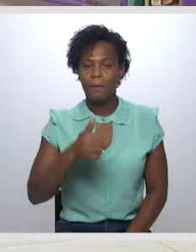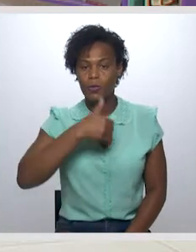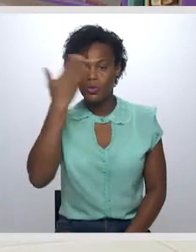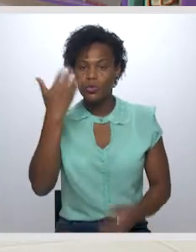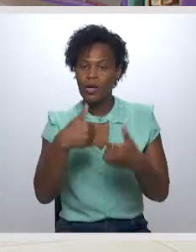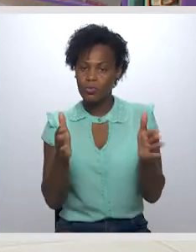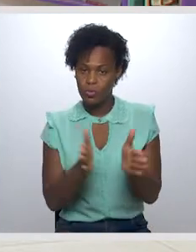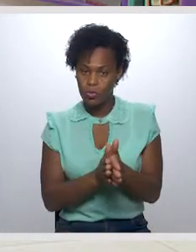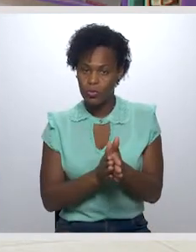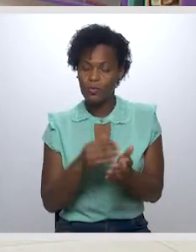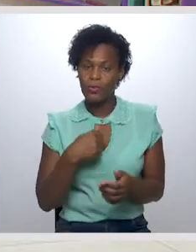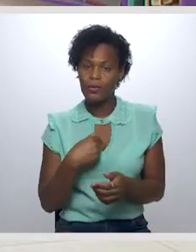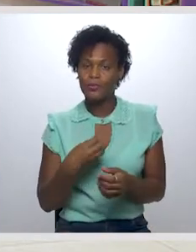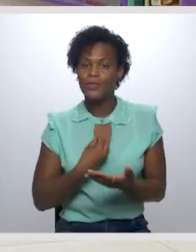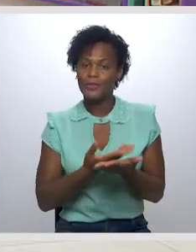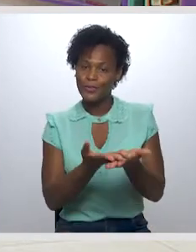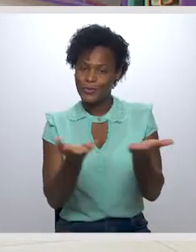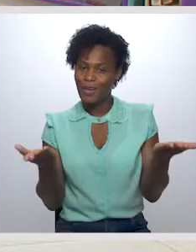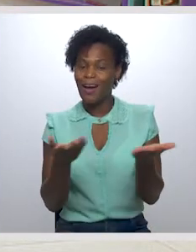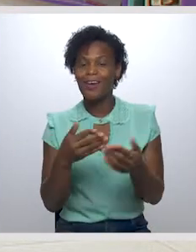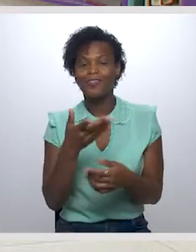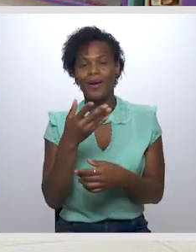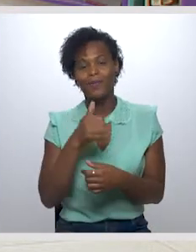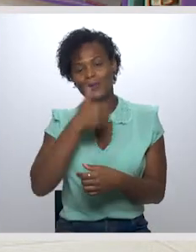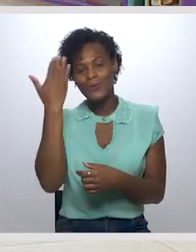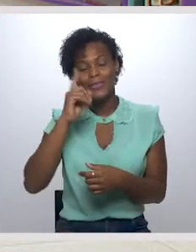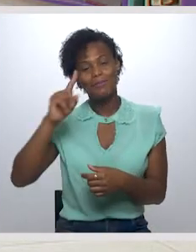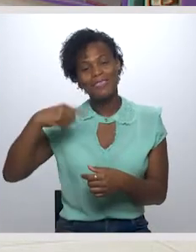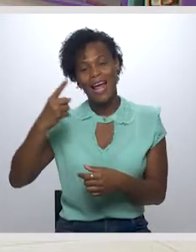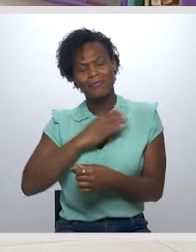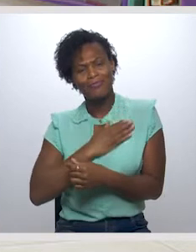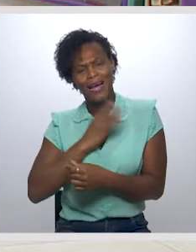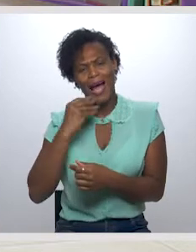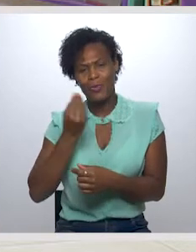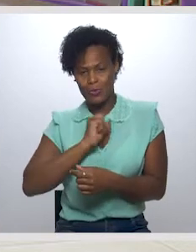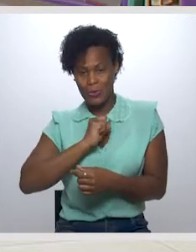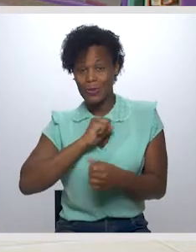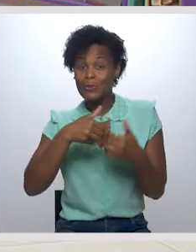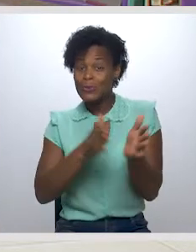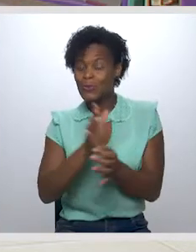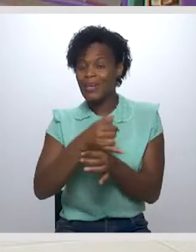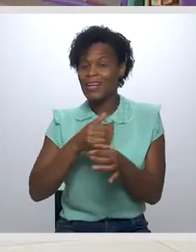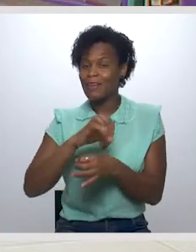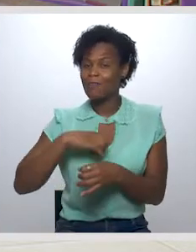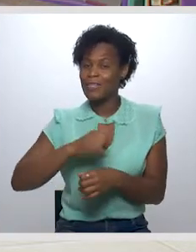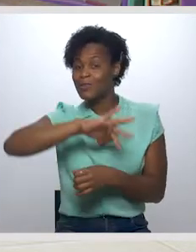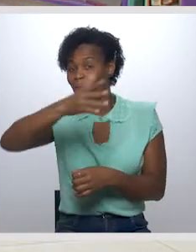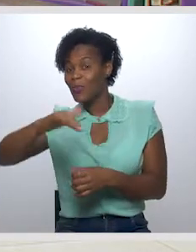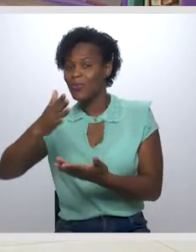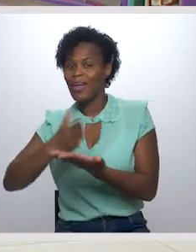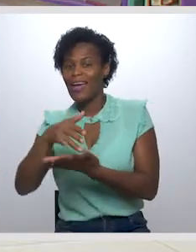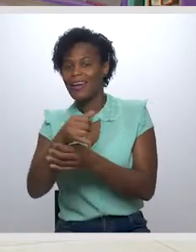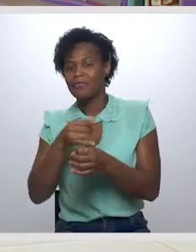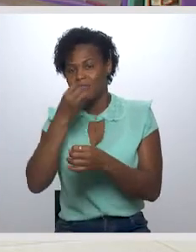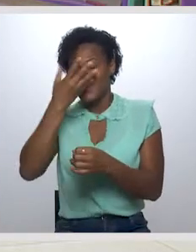Bonjour à tous. Je tiens à envoyer un bonjour très spécial à mes chers élèves de Saint-Anton à Brave et je vous souhaite la